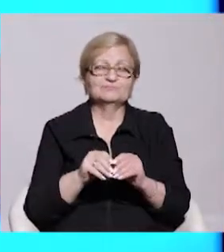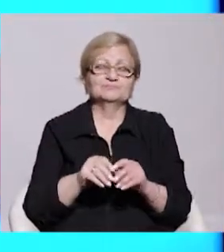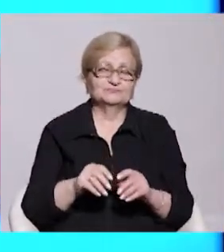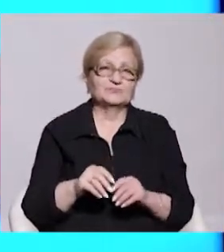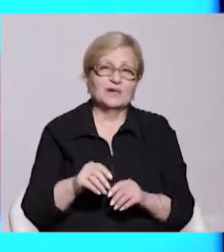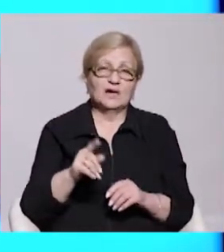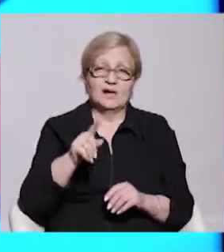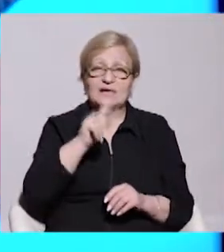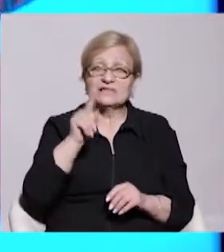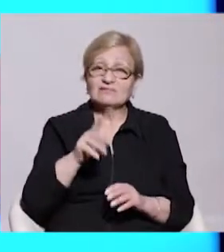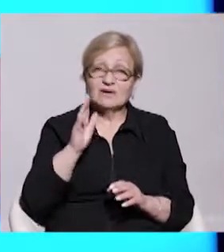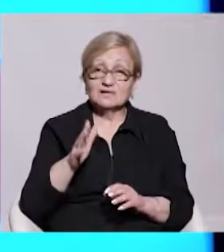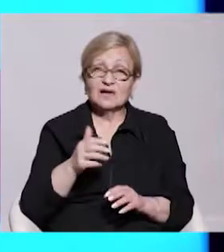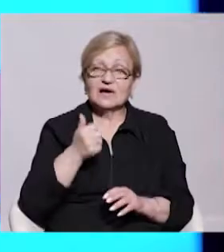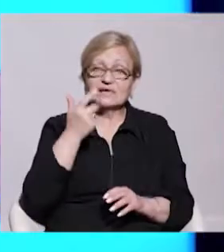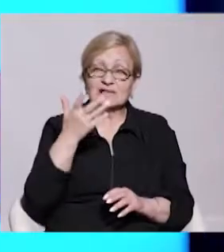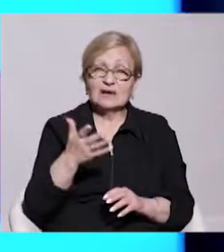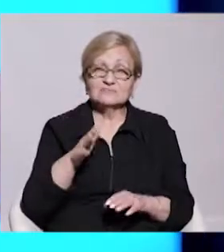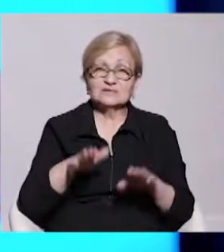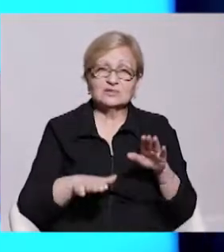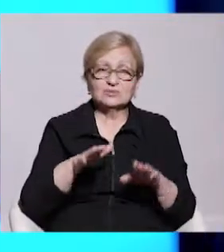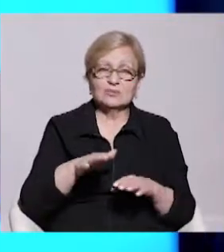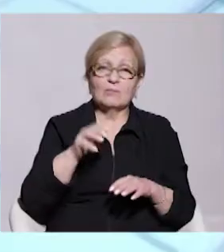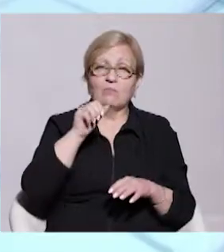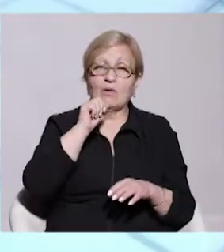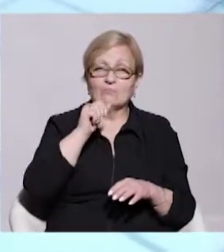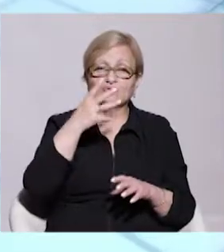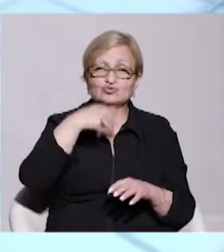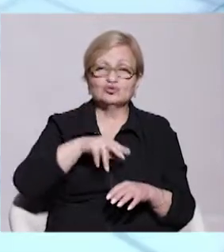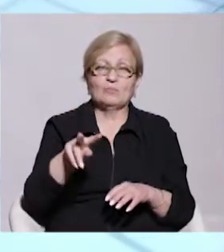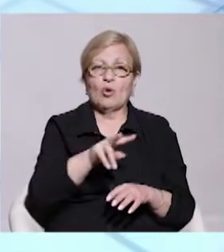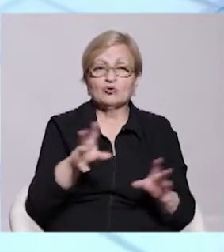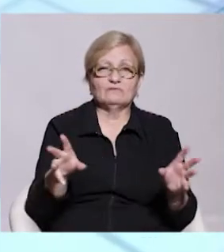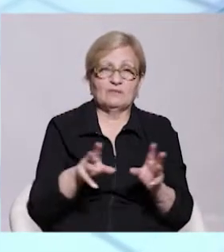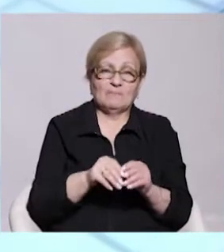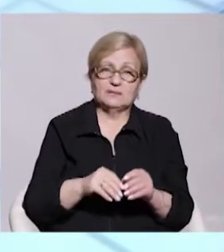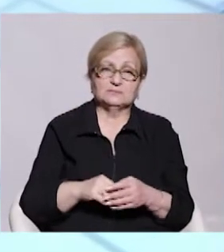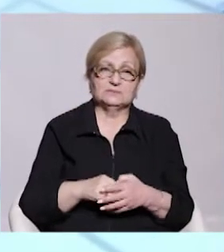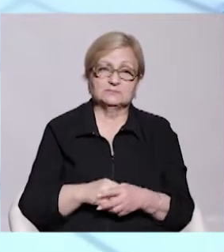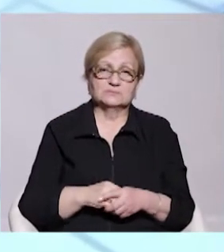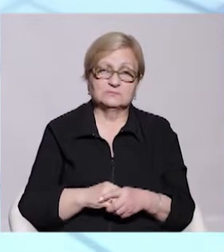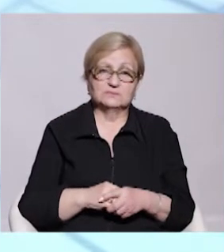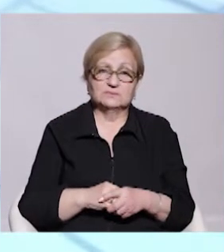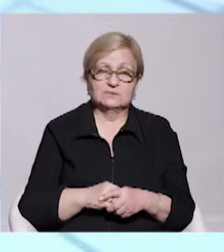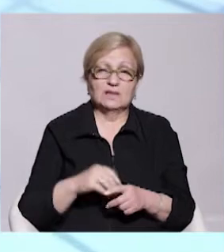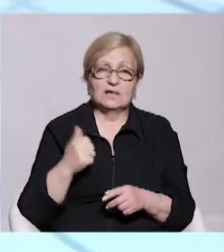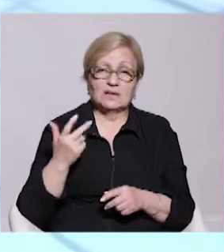ერთად. კითხვაც ასეთი იქნება: რამდენი კილოგრამი ბამბუკი შეჭამა ორივემ ერთად? რამდენი